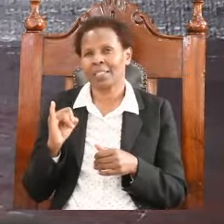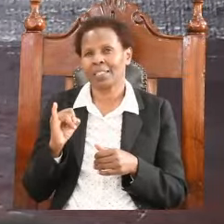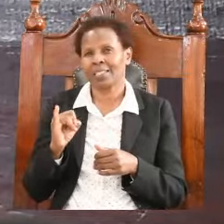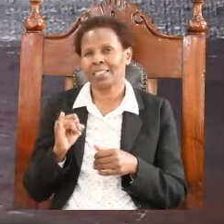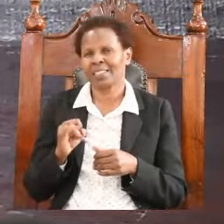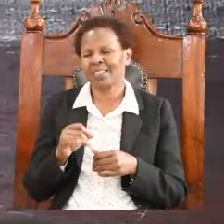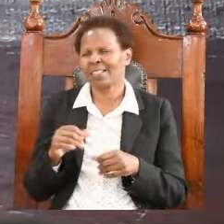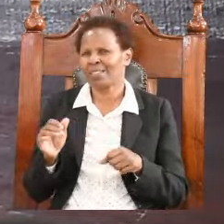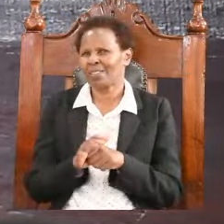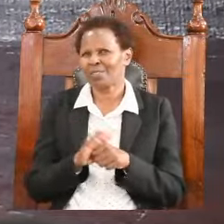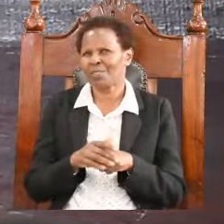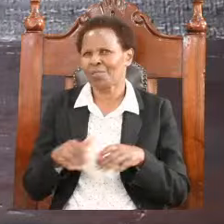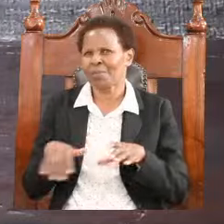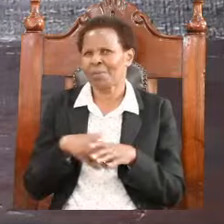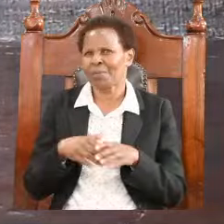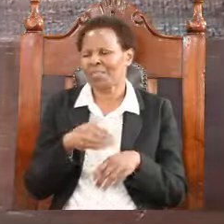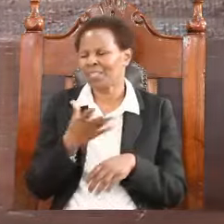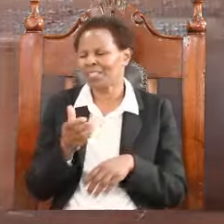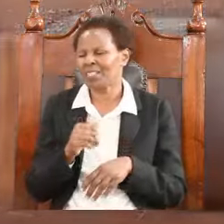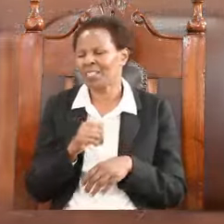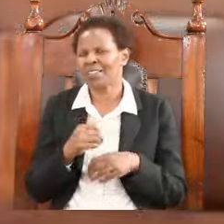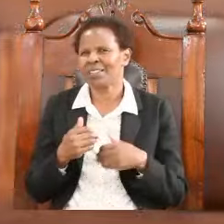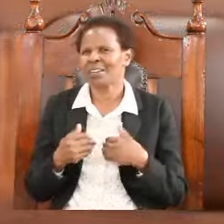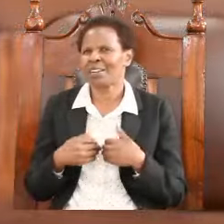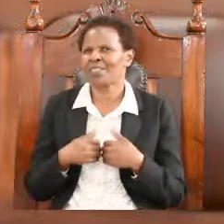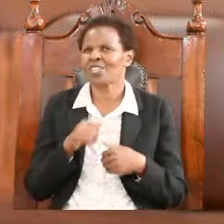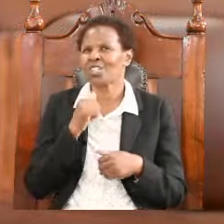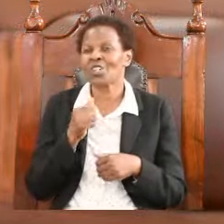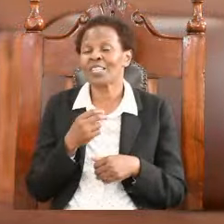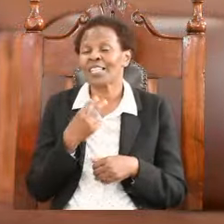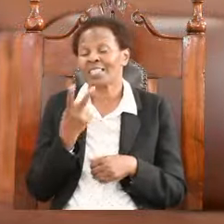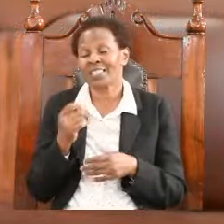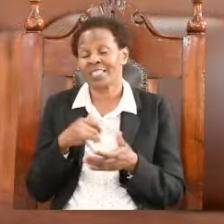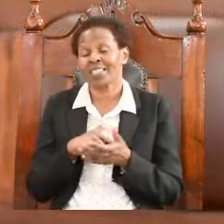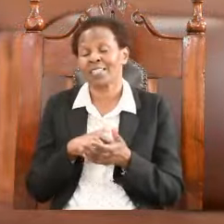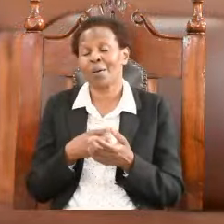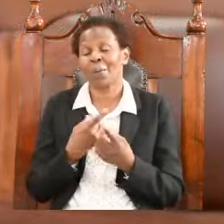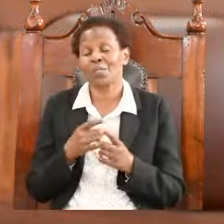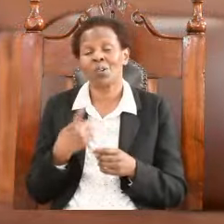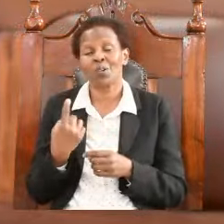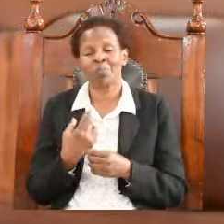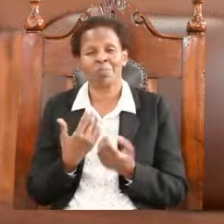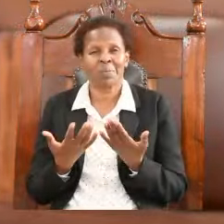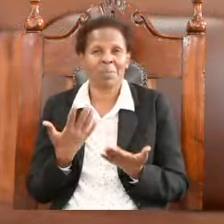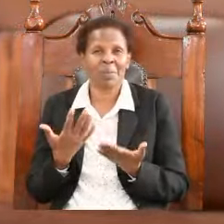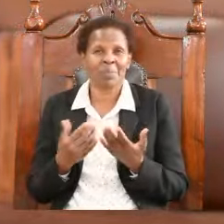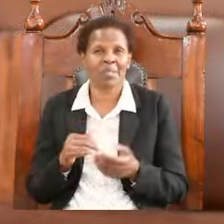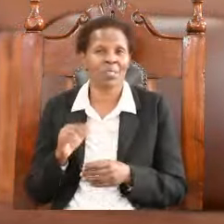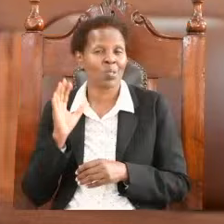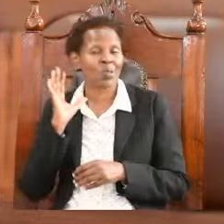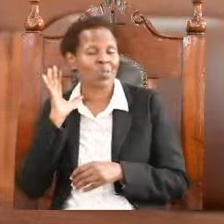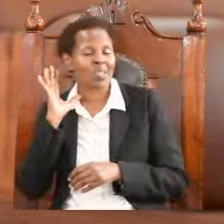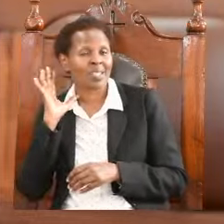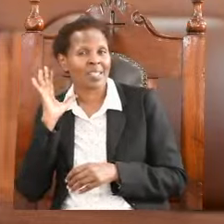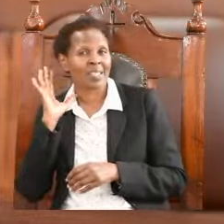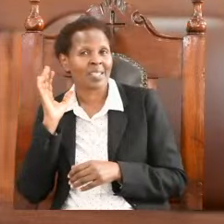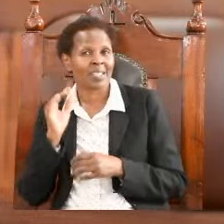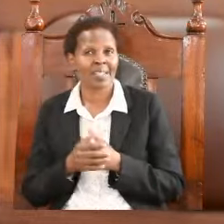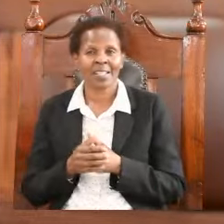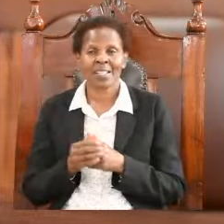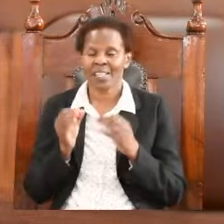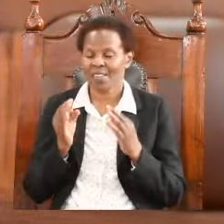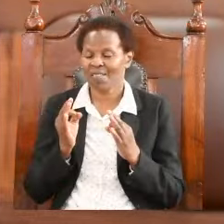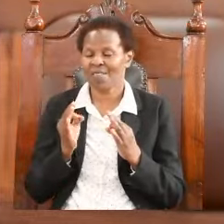ona ndigwiciria maybe kana ni turi twamiona no korwo no kuigua tuiguaga kana ona amwe tukorwo tutiri twaigua ni hindi turamenya especially